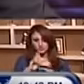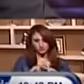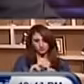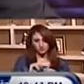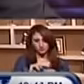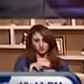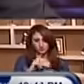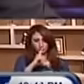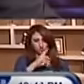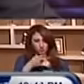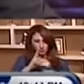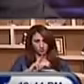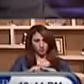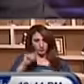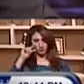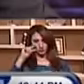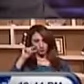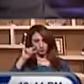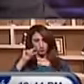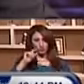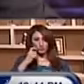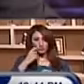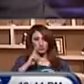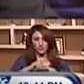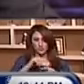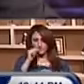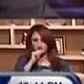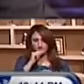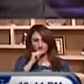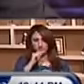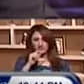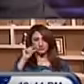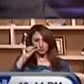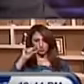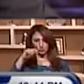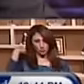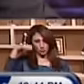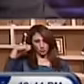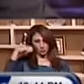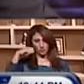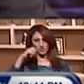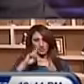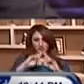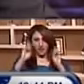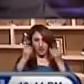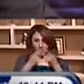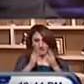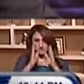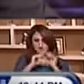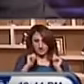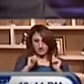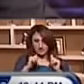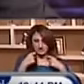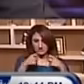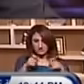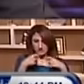لحد ما وصلت عن طريق الدكتور ابو سينا عبد الله كشك مدير عام اداره مصر القديمه.